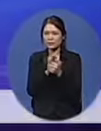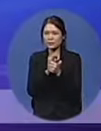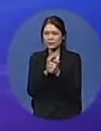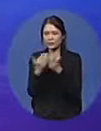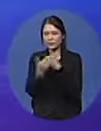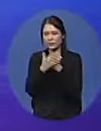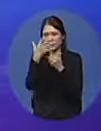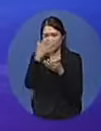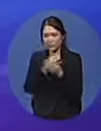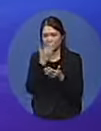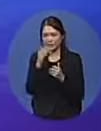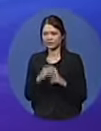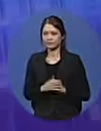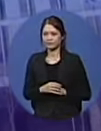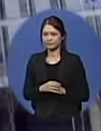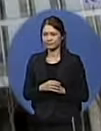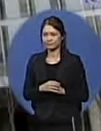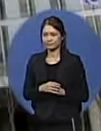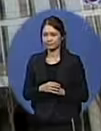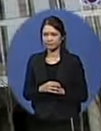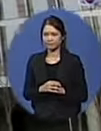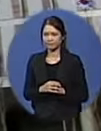보입니다.